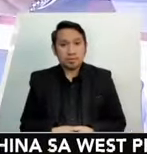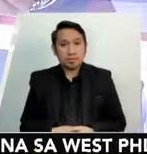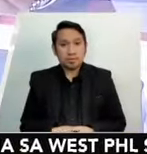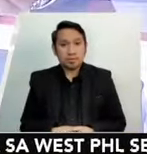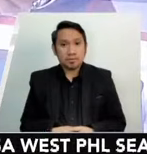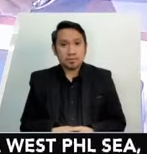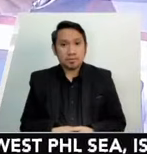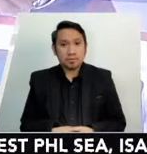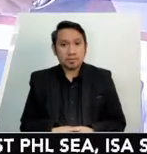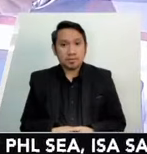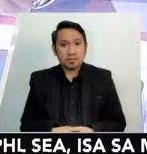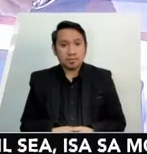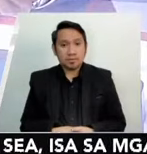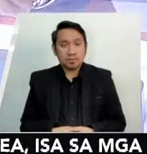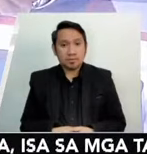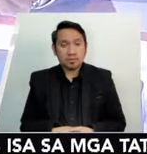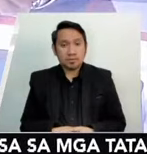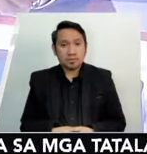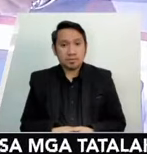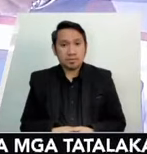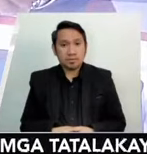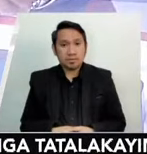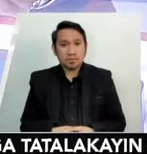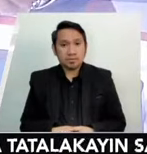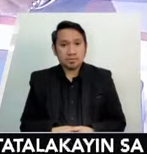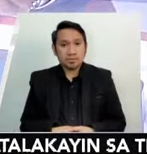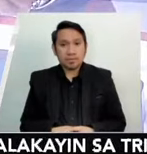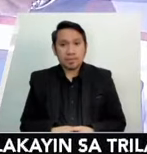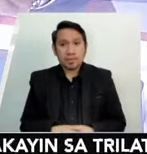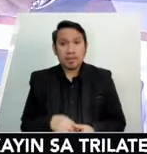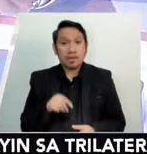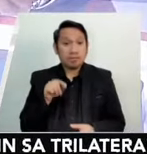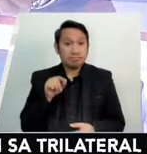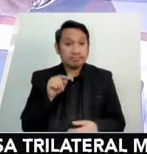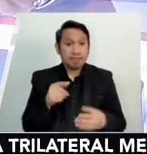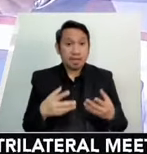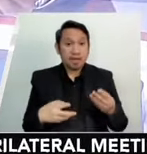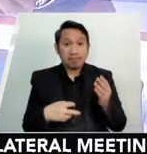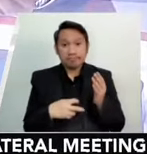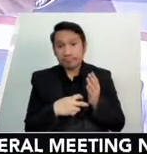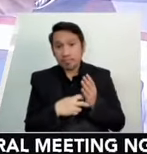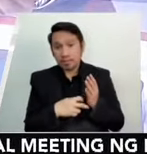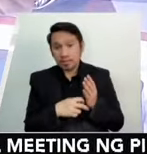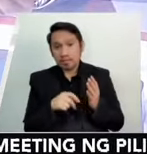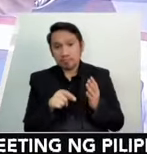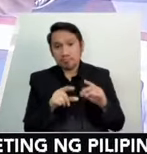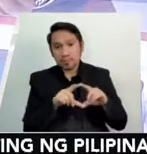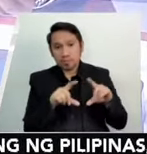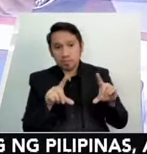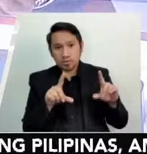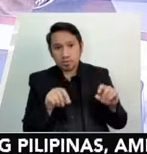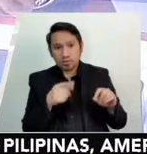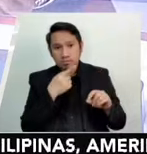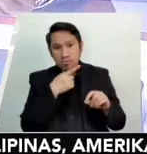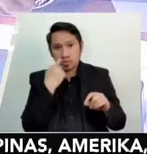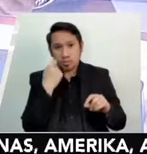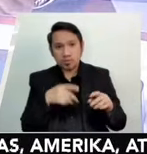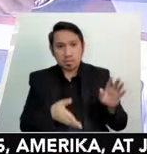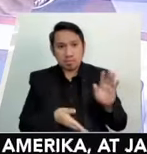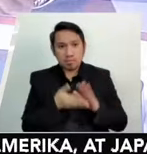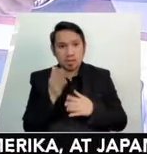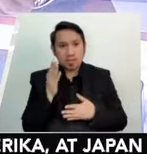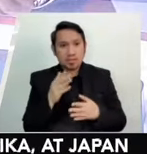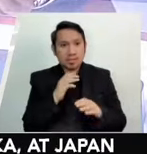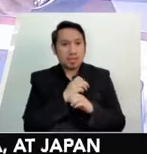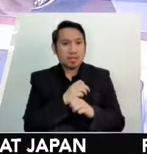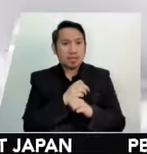Isang SUV na may plakang 7 ang kabilang sa mga tinikitan dahil dumaan sa EDSA busway. Live mula sa Mandaluyong, may unang